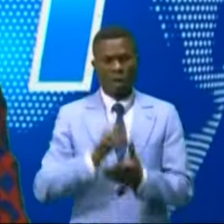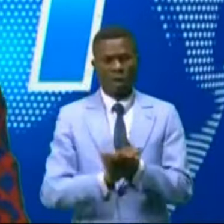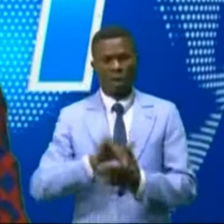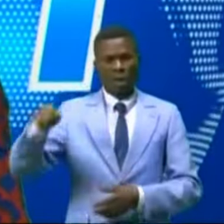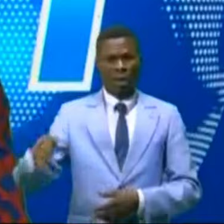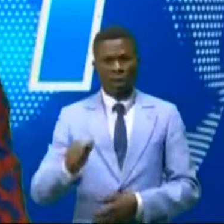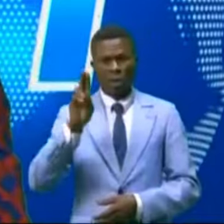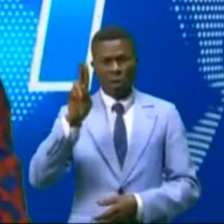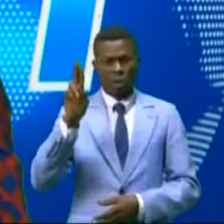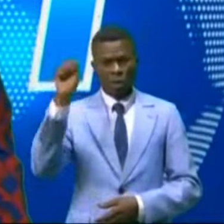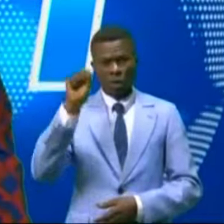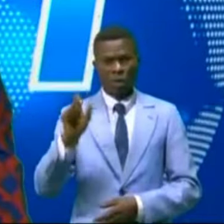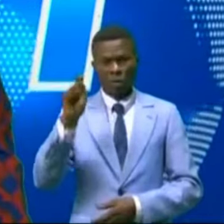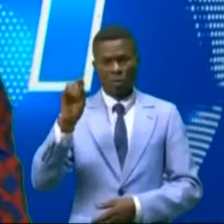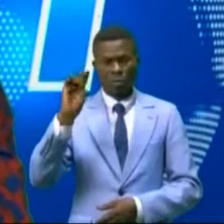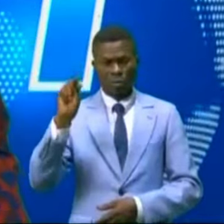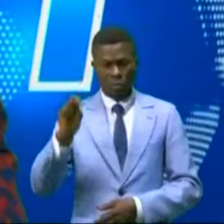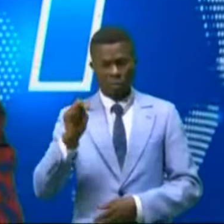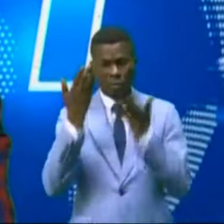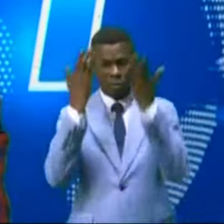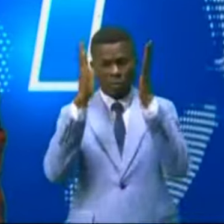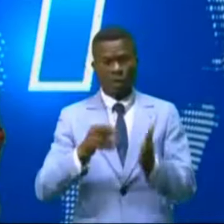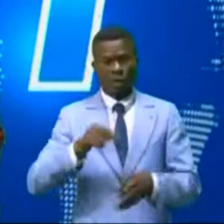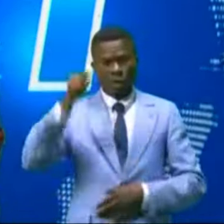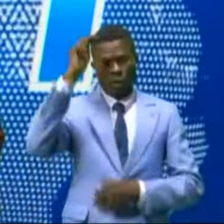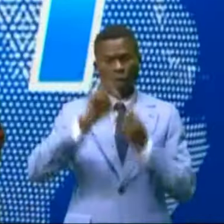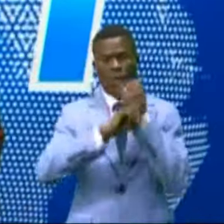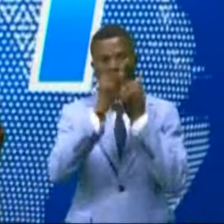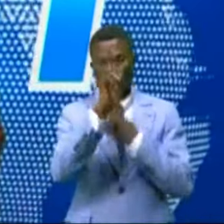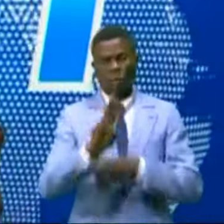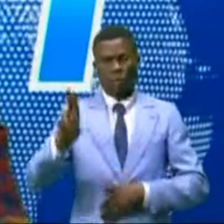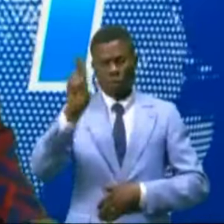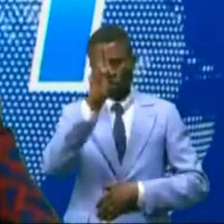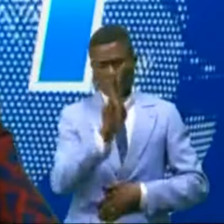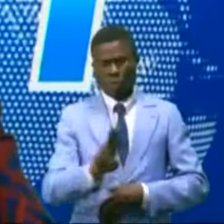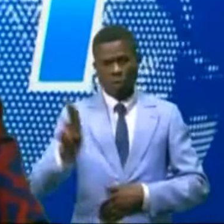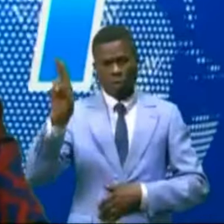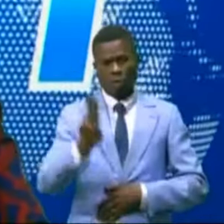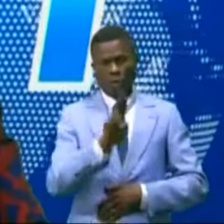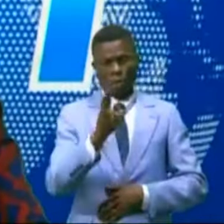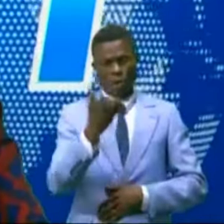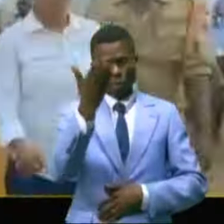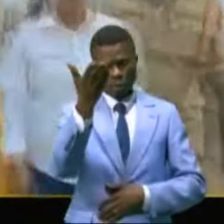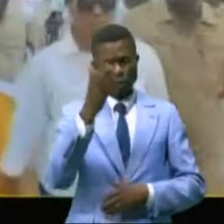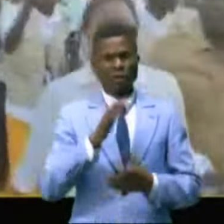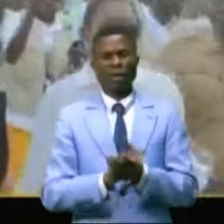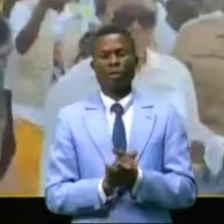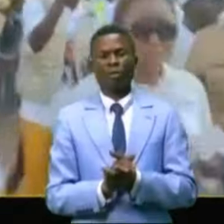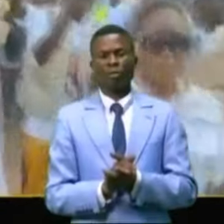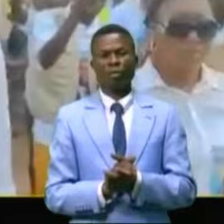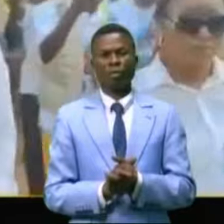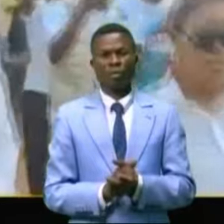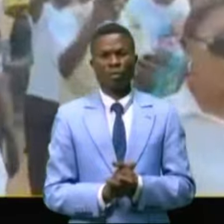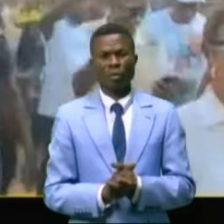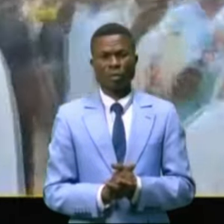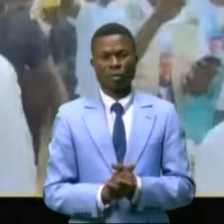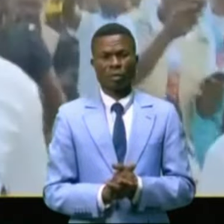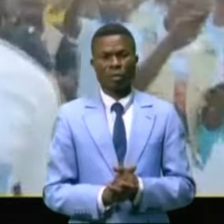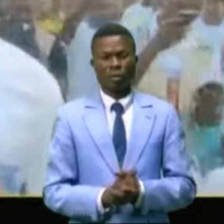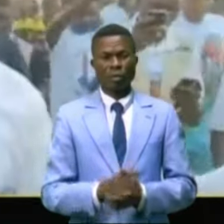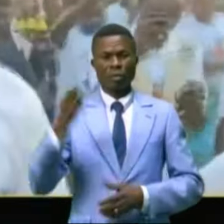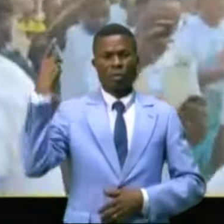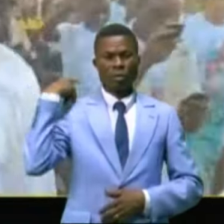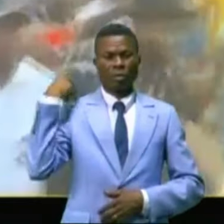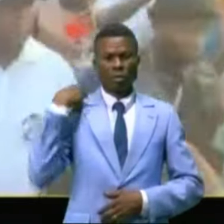l'intention de la jeunesse studientine du Nord ouangi willly atunakov pour les commentaires les députés national élu du